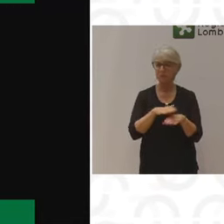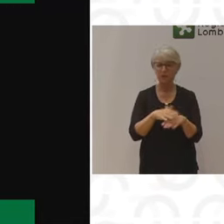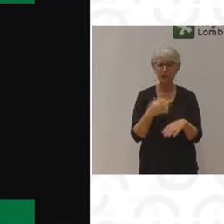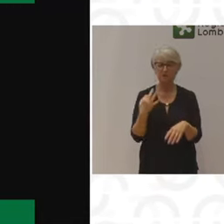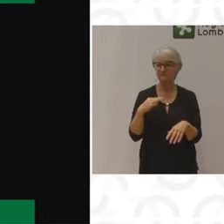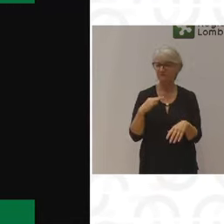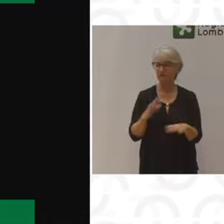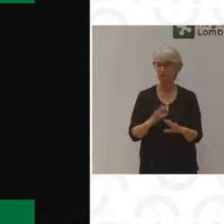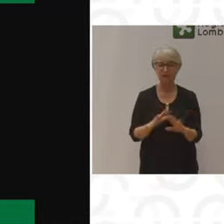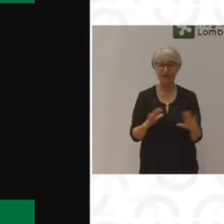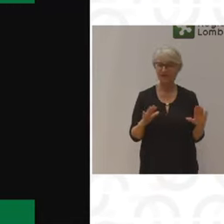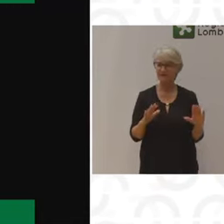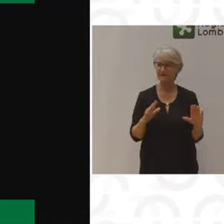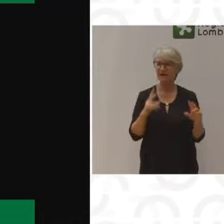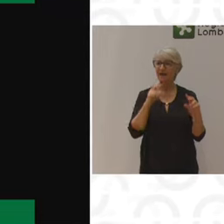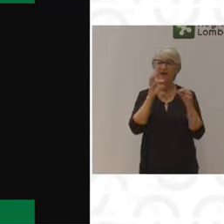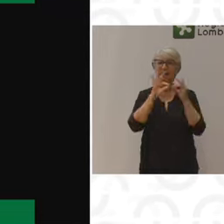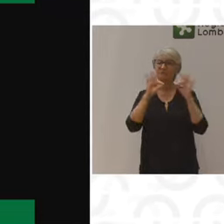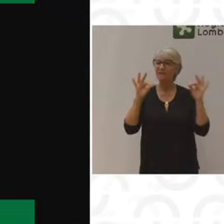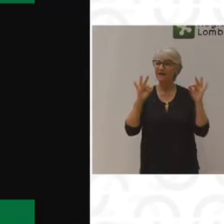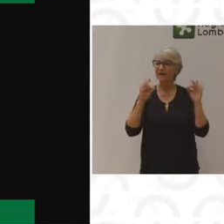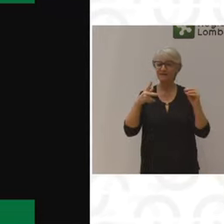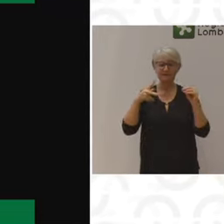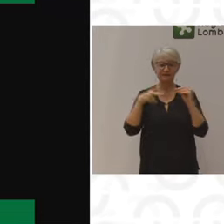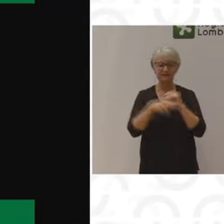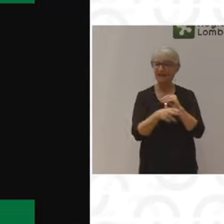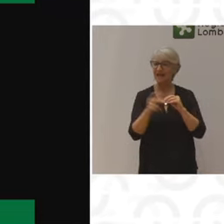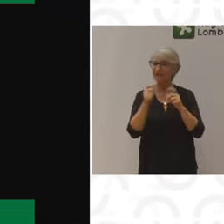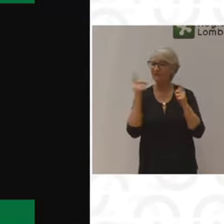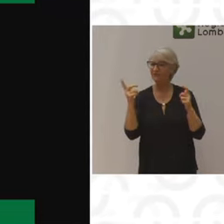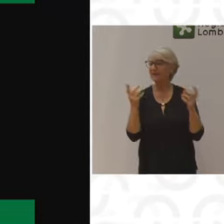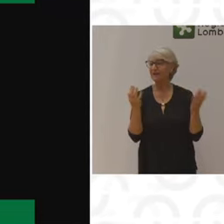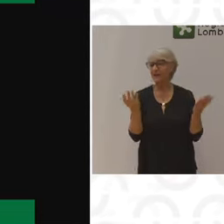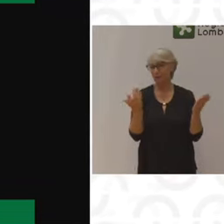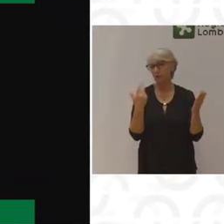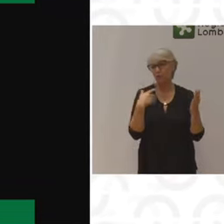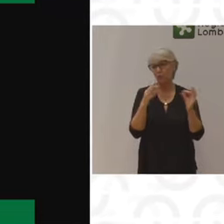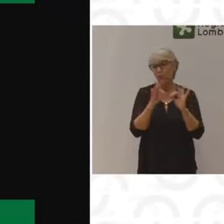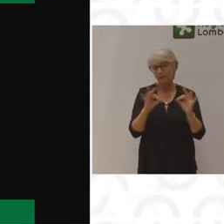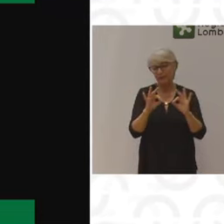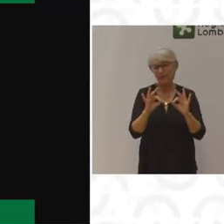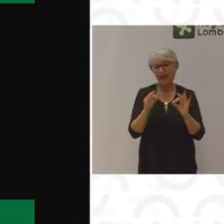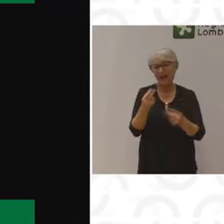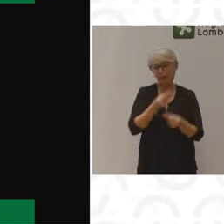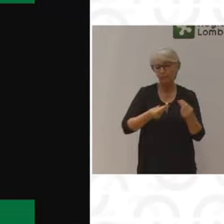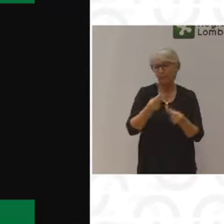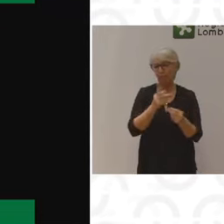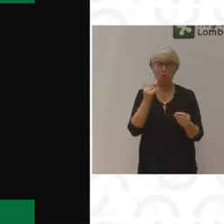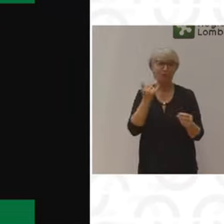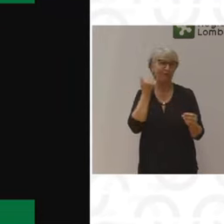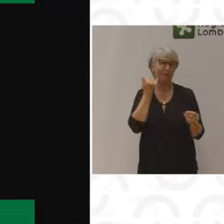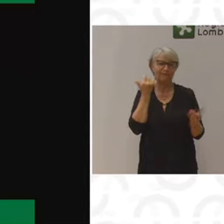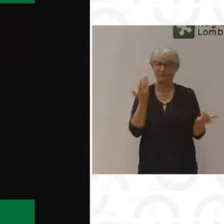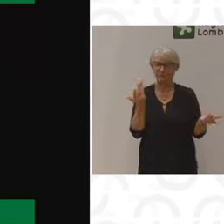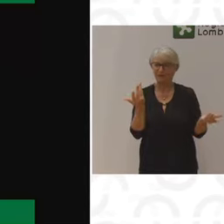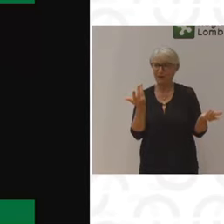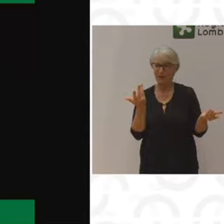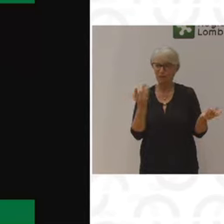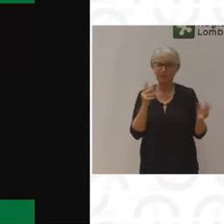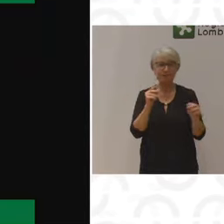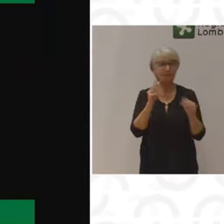eccellenza sicuramente. La frase finale che è stata tagliata dal video dice che magari si può preparare e progettare, no? Non è facilissimo, soprattutto in